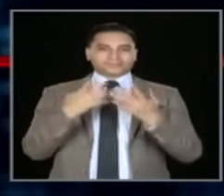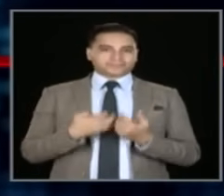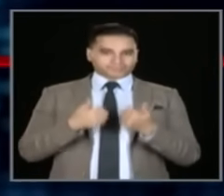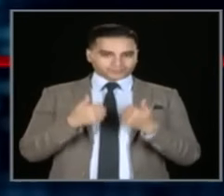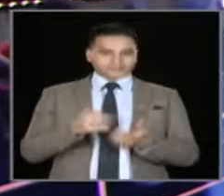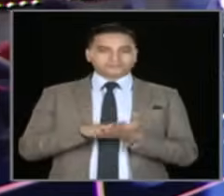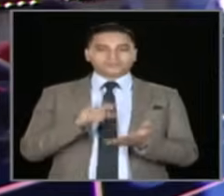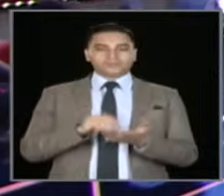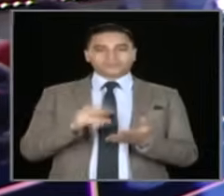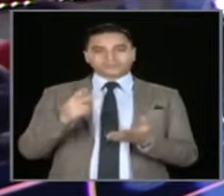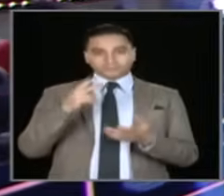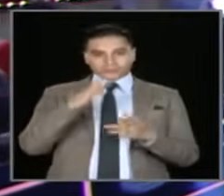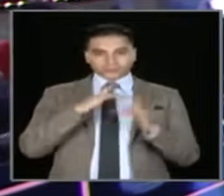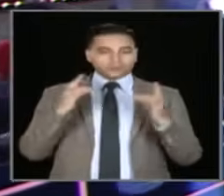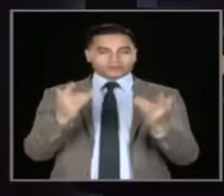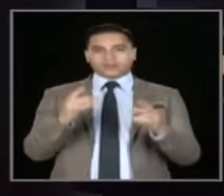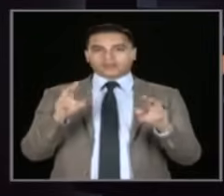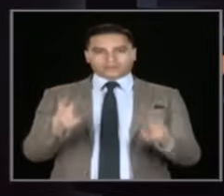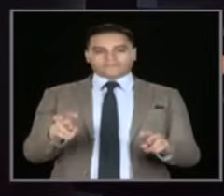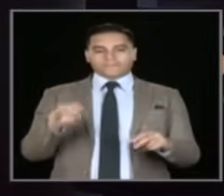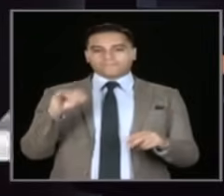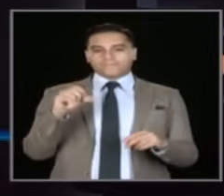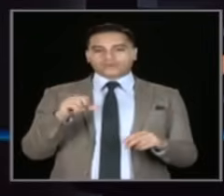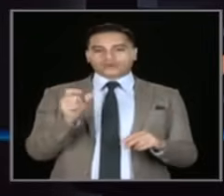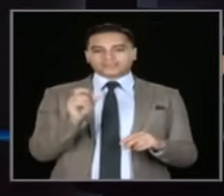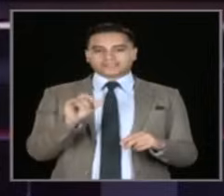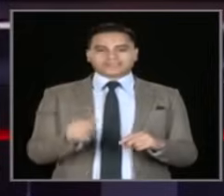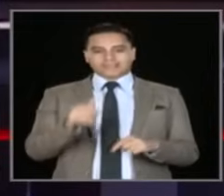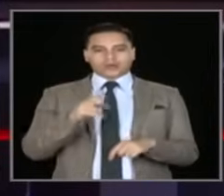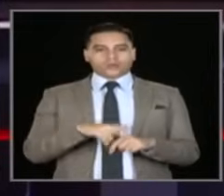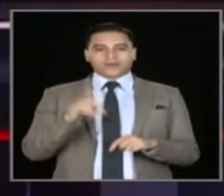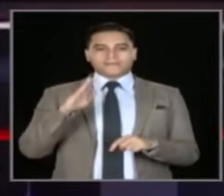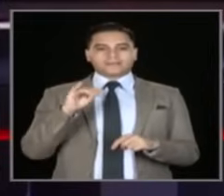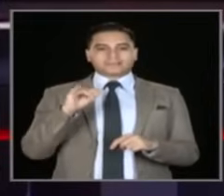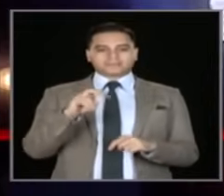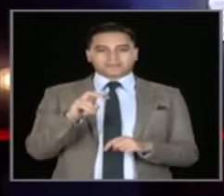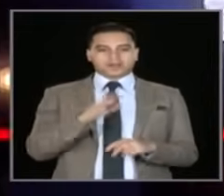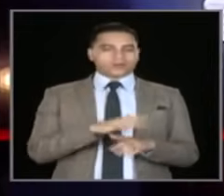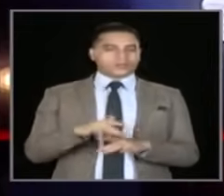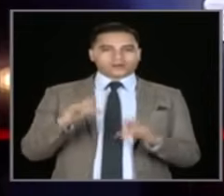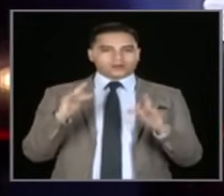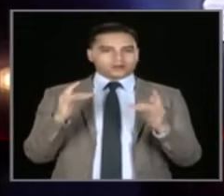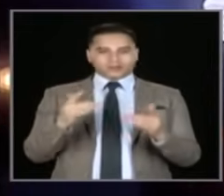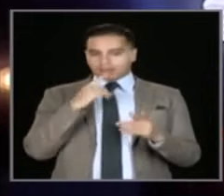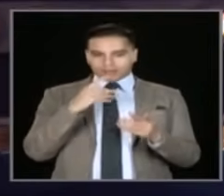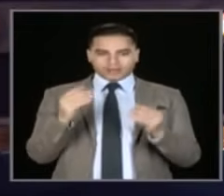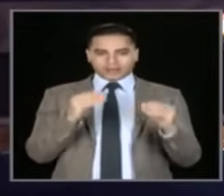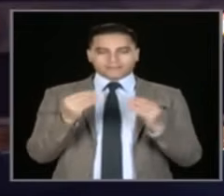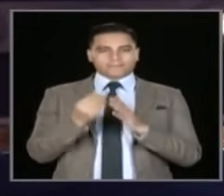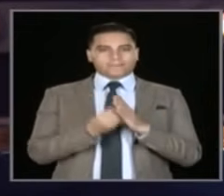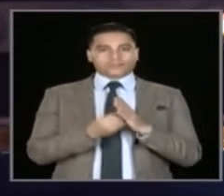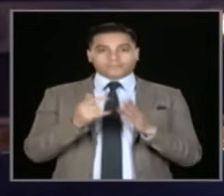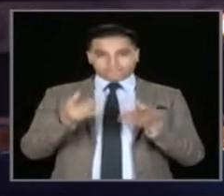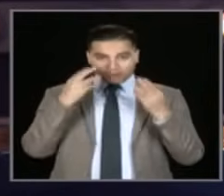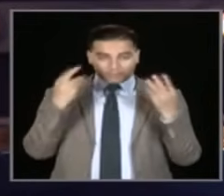وقدرات ذهنية. من مكاننا، مونيا وبسمة، بسمة ومونيا. محدش يتكلم معاهم من فضلكم. معلومات